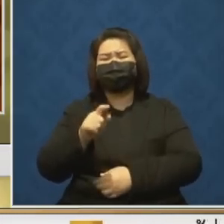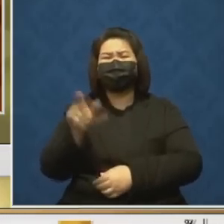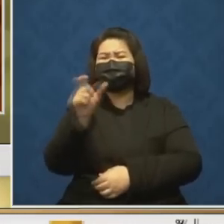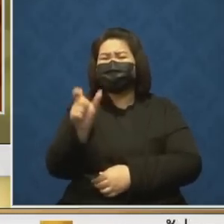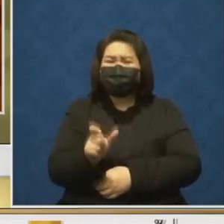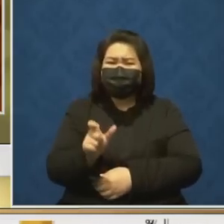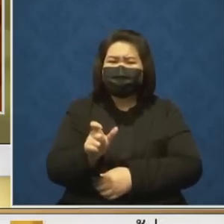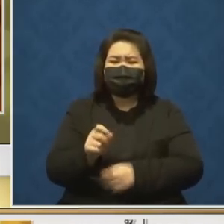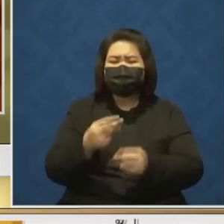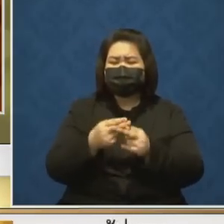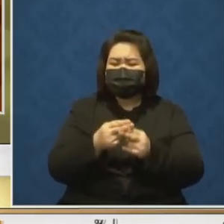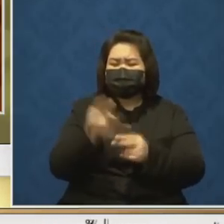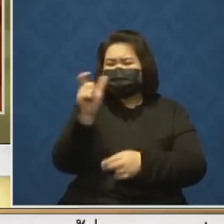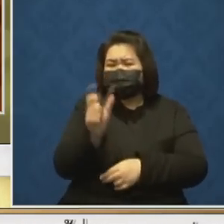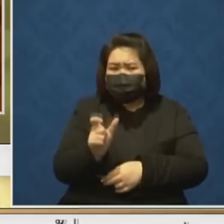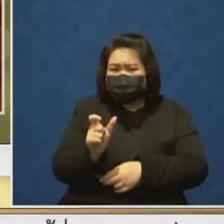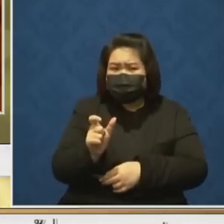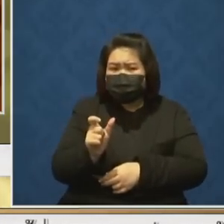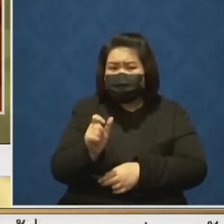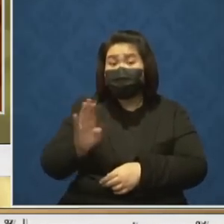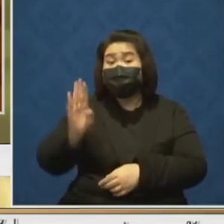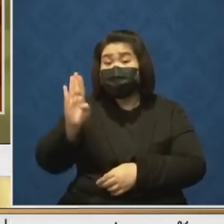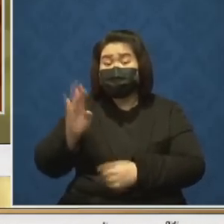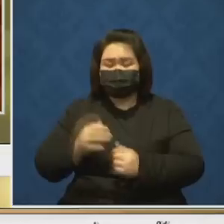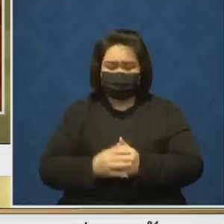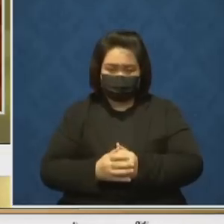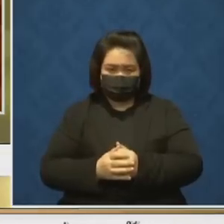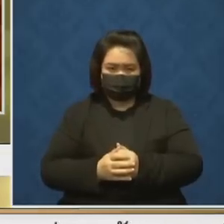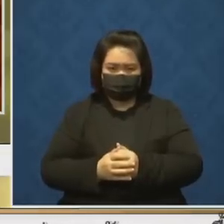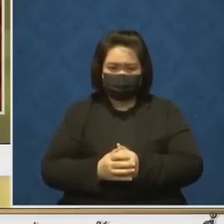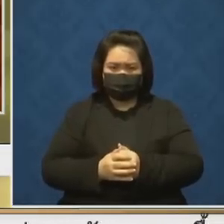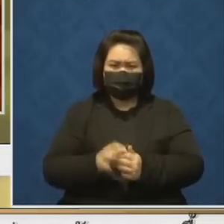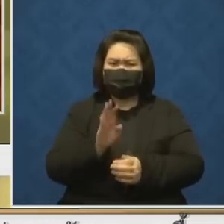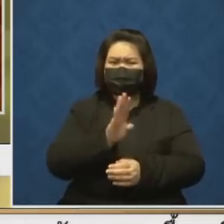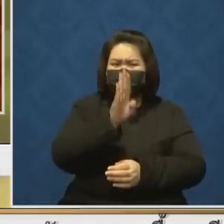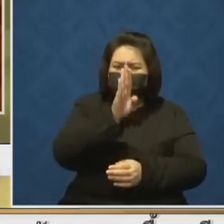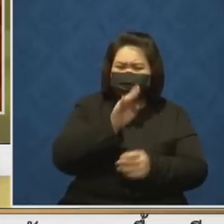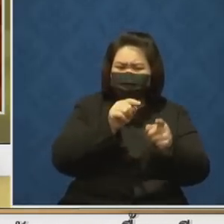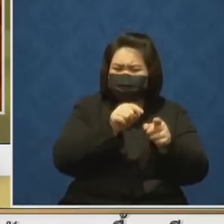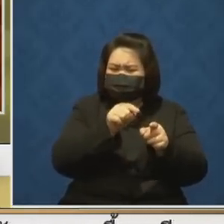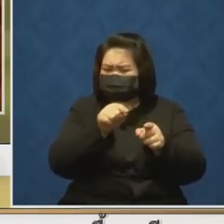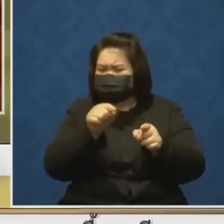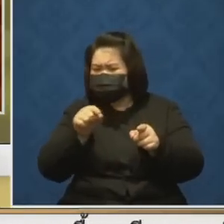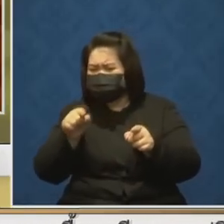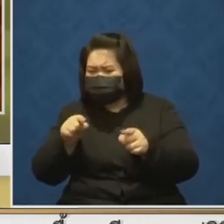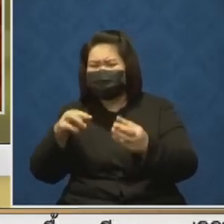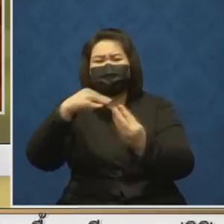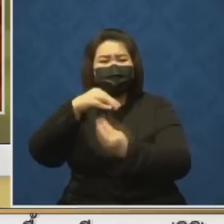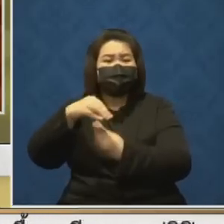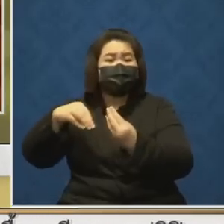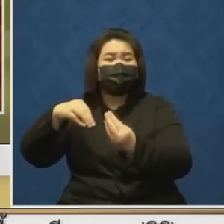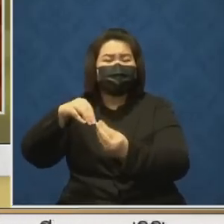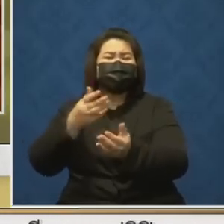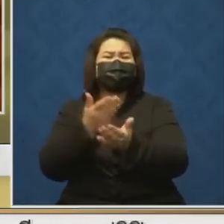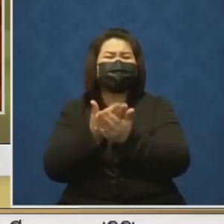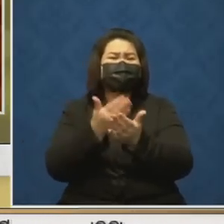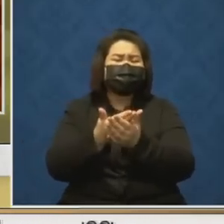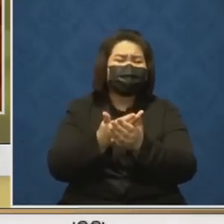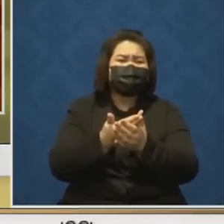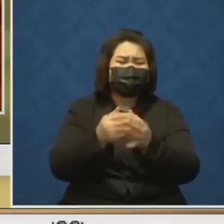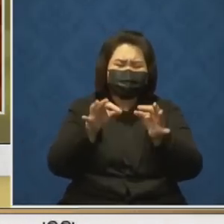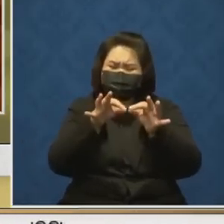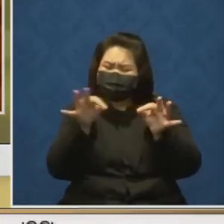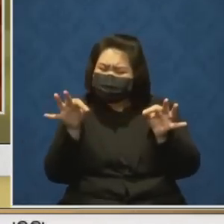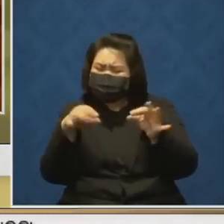รอถาเปบริษัทอื่นกจะวนอยแค่ไม่กี่เจ้าแถมการเสนอลาคาก็เป็นการแ่